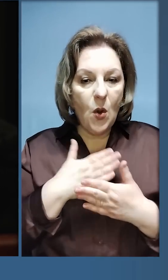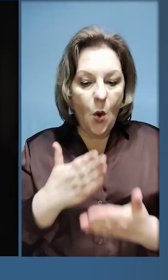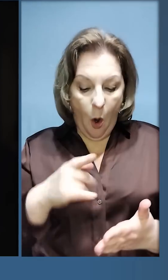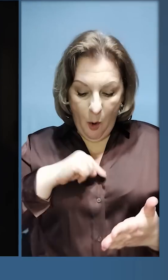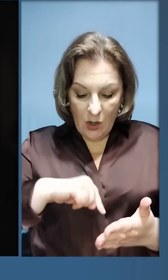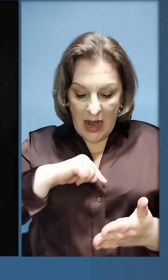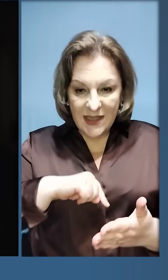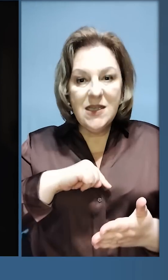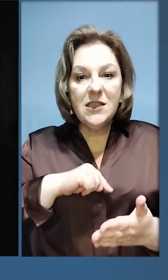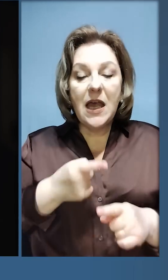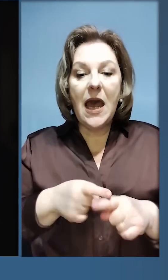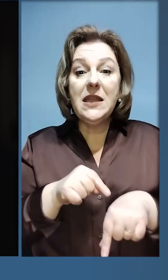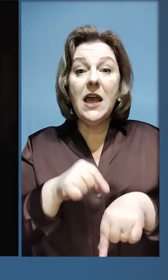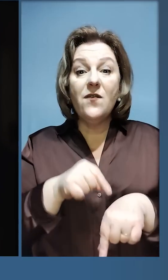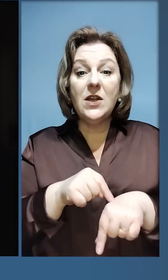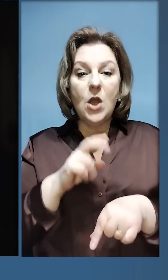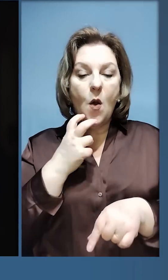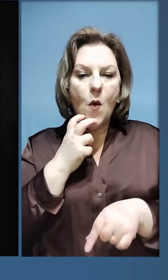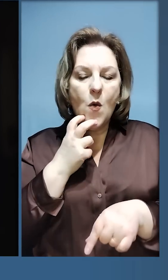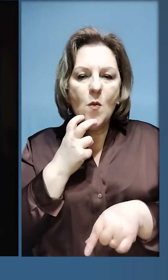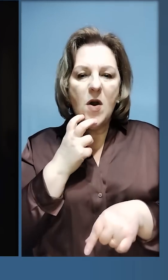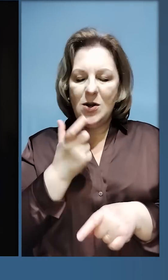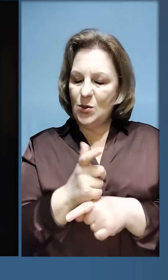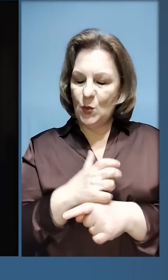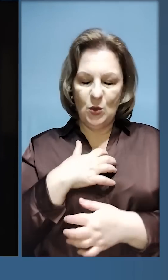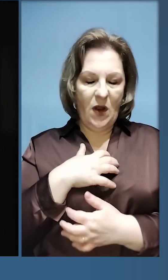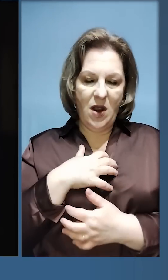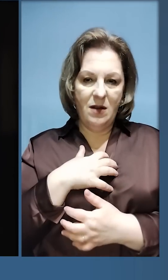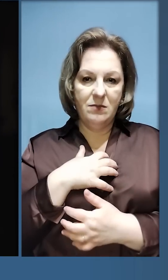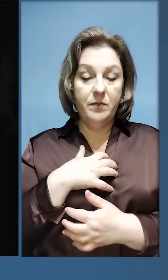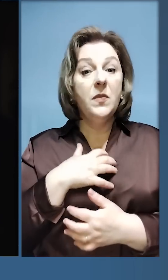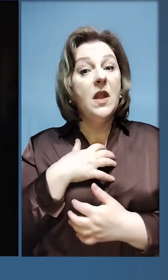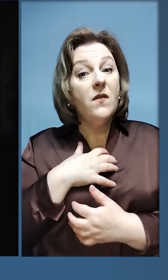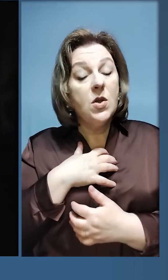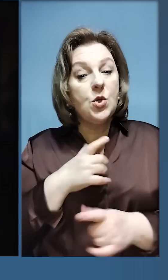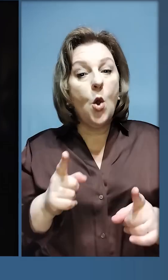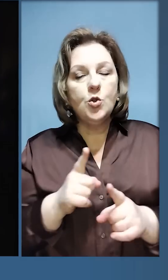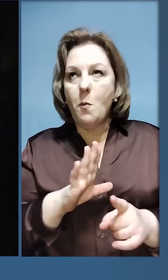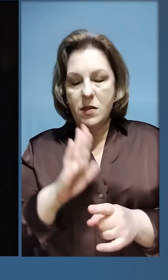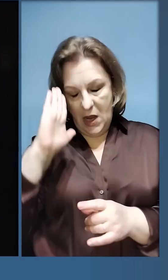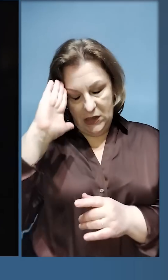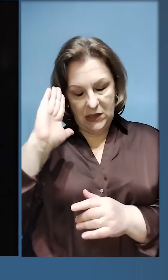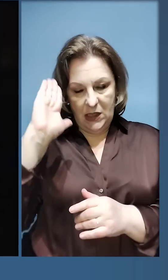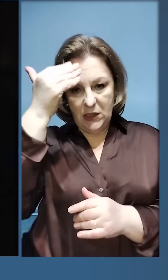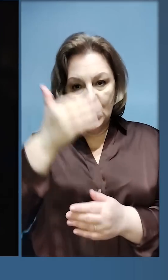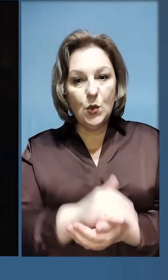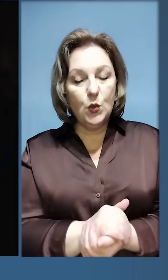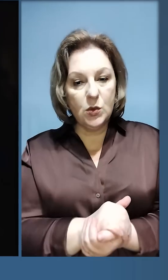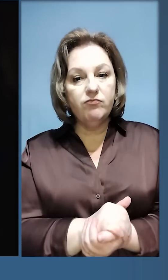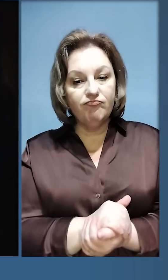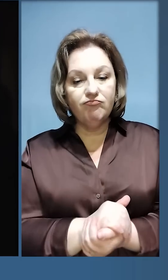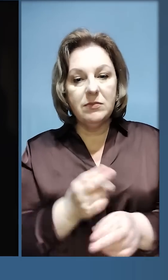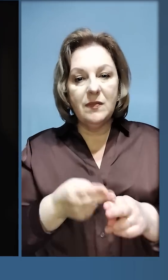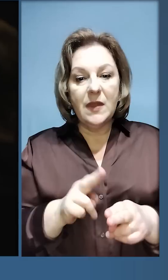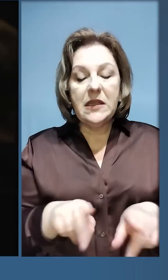твого організму. Це відчуття гумору, воно дуже важливо. Воно важливо, щоб не з'їхати з